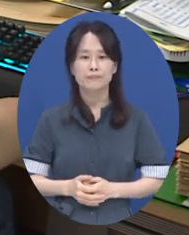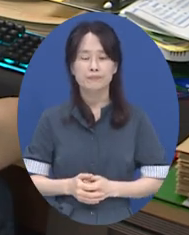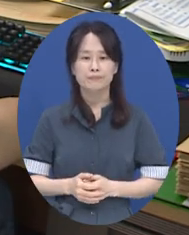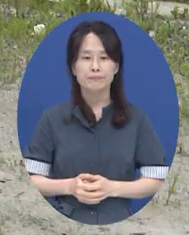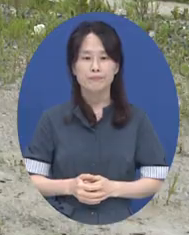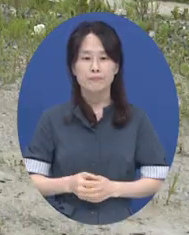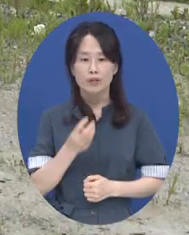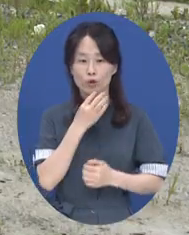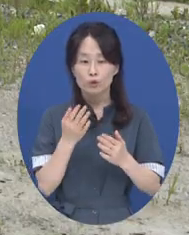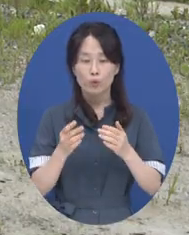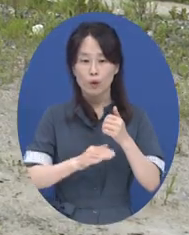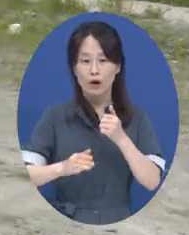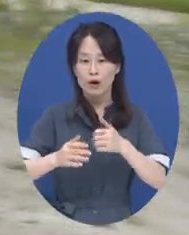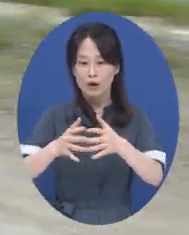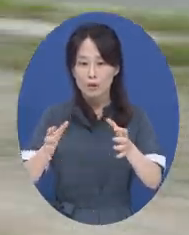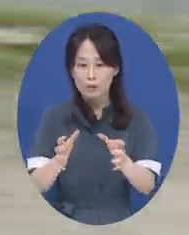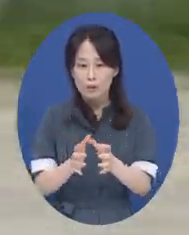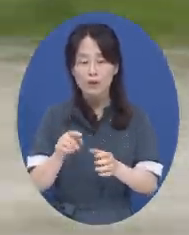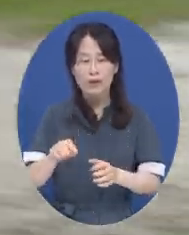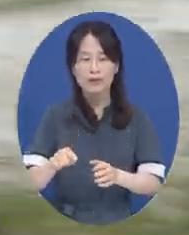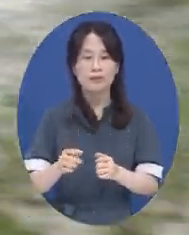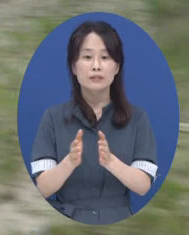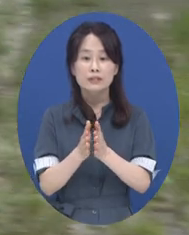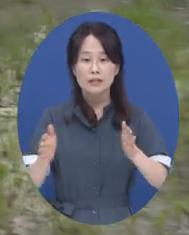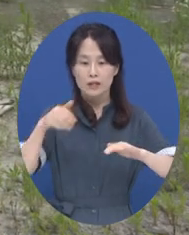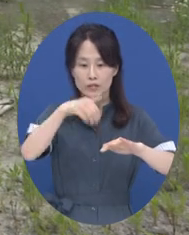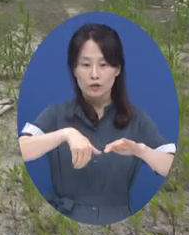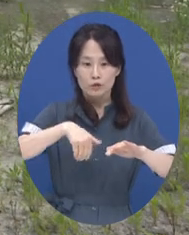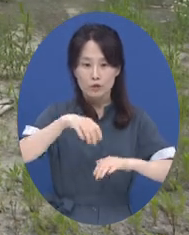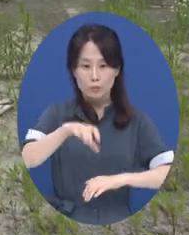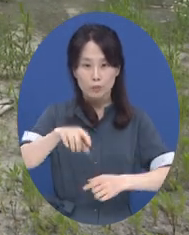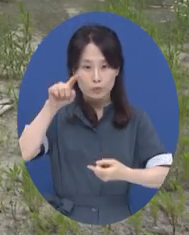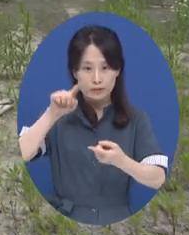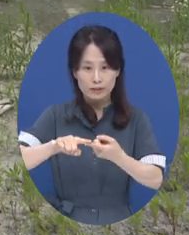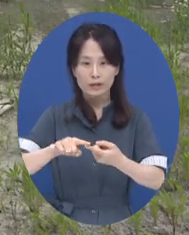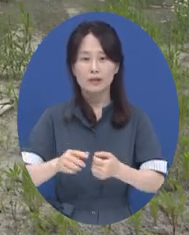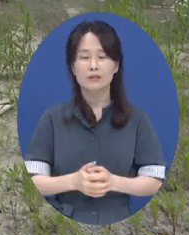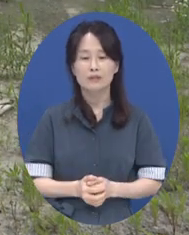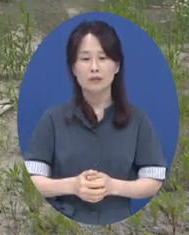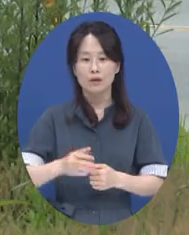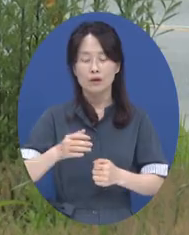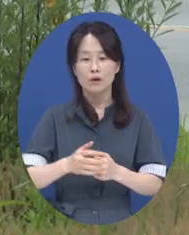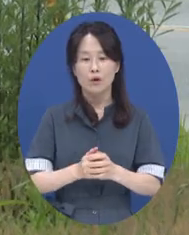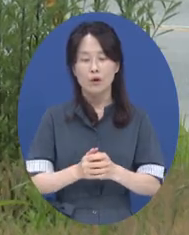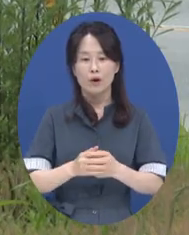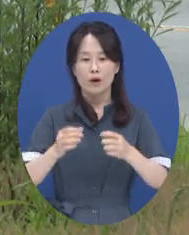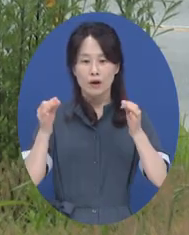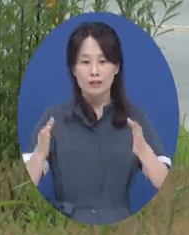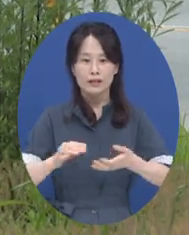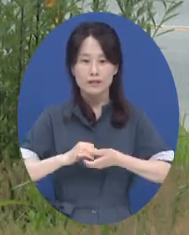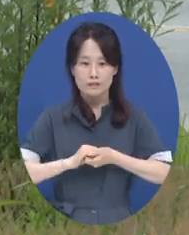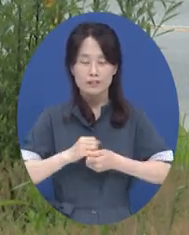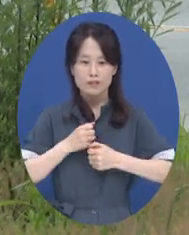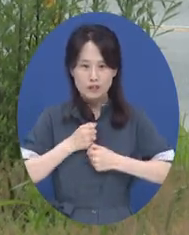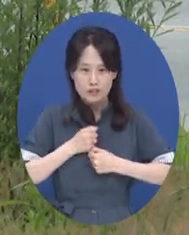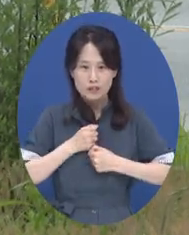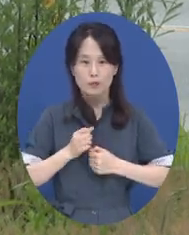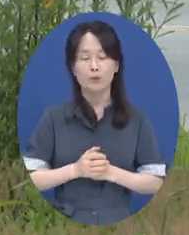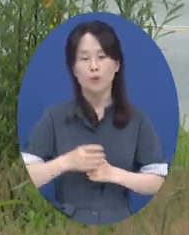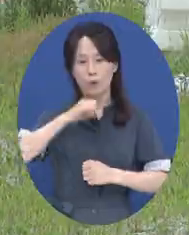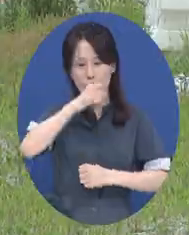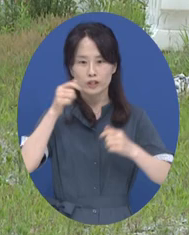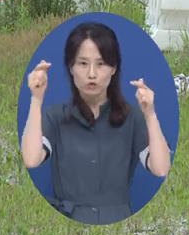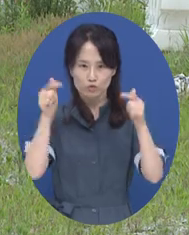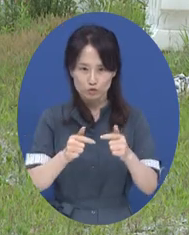나섭니다. 경기도와 산하 공공기관에서 발주하는 공공건설공사를 대상으로 공사기간 준수와 예산